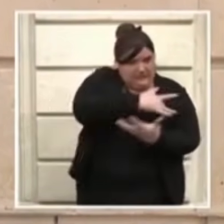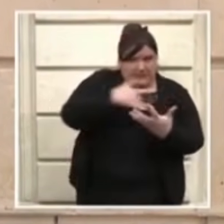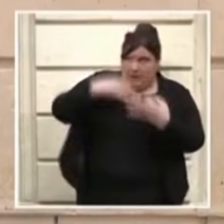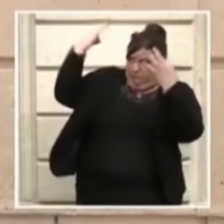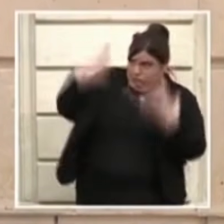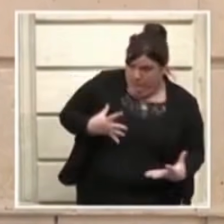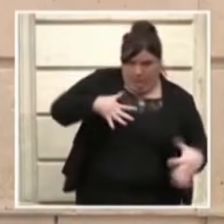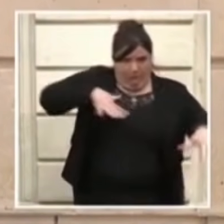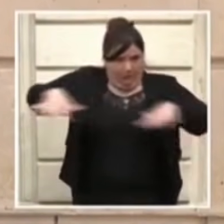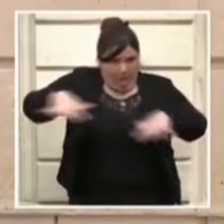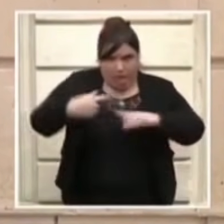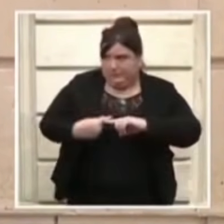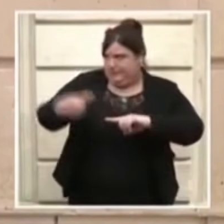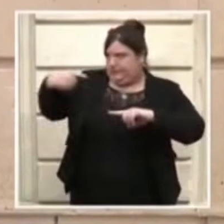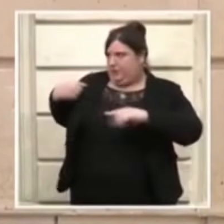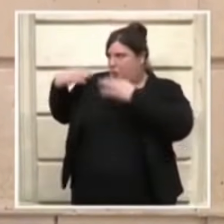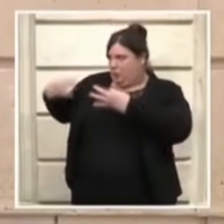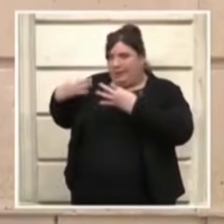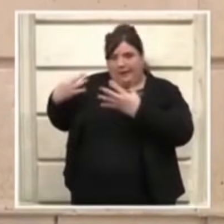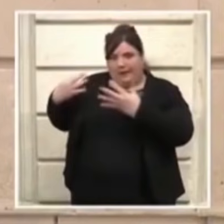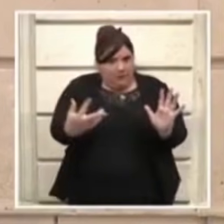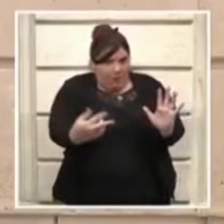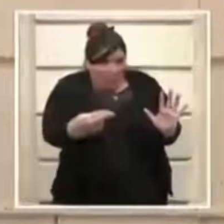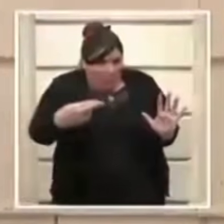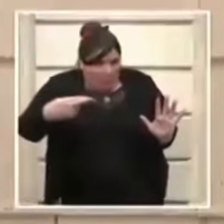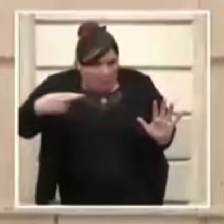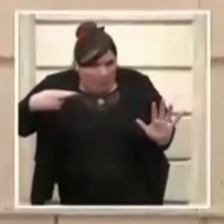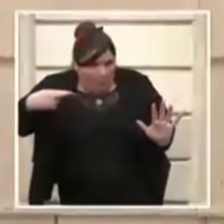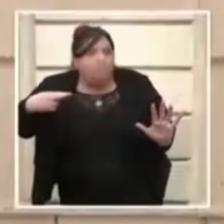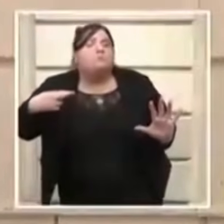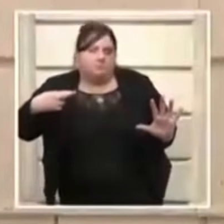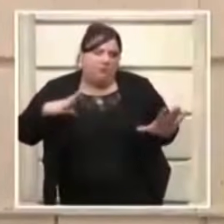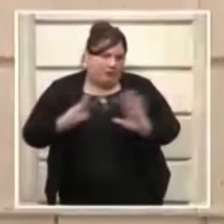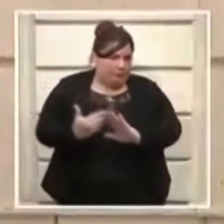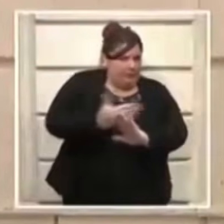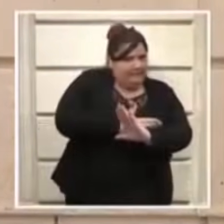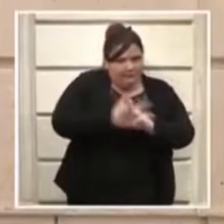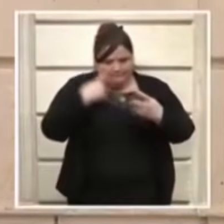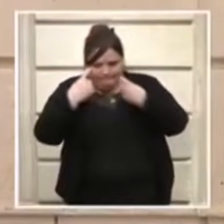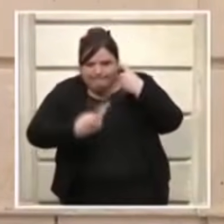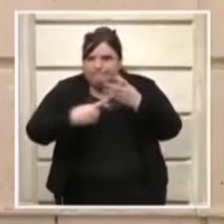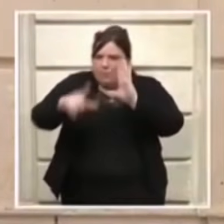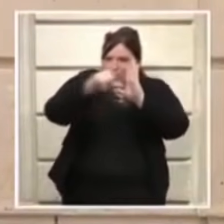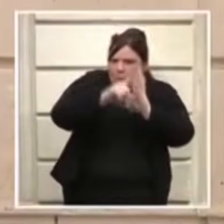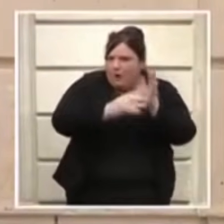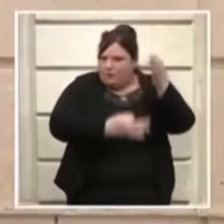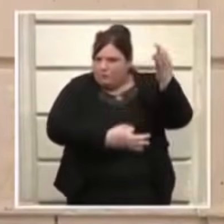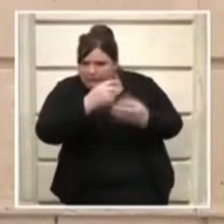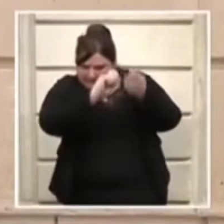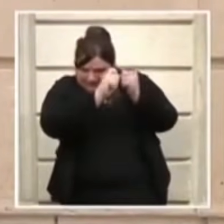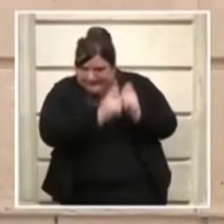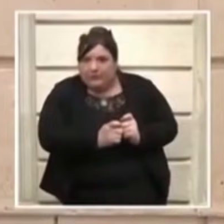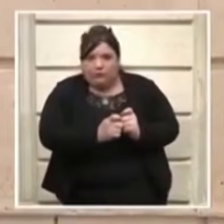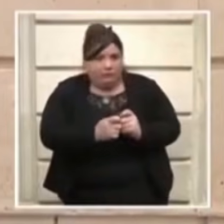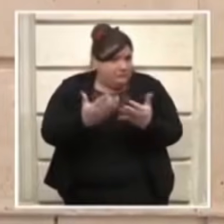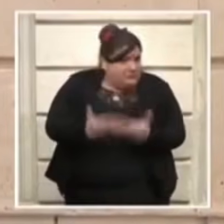doit ainsi nous amener à revoir nos outils juridiques et à les adapter